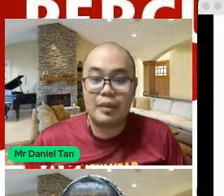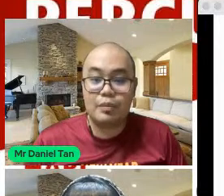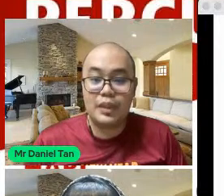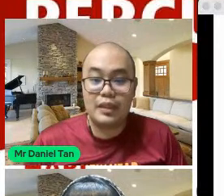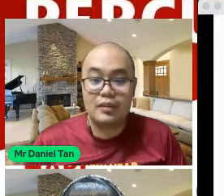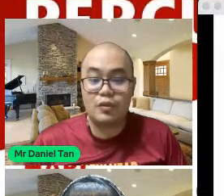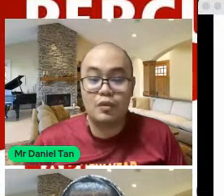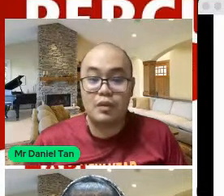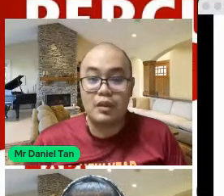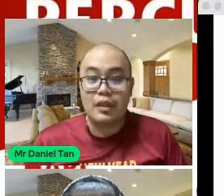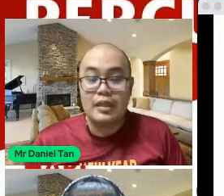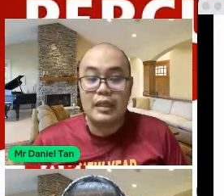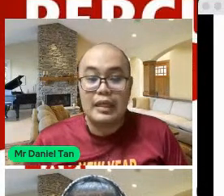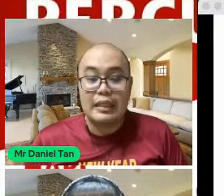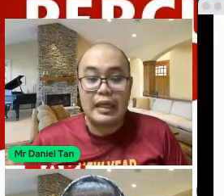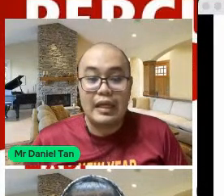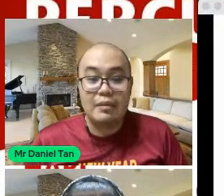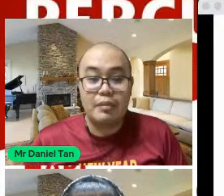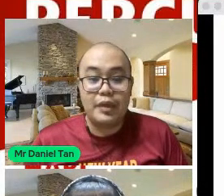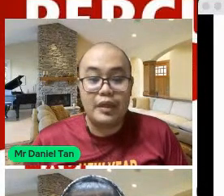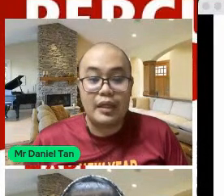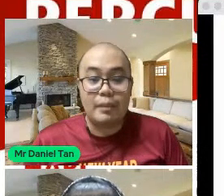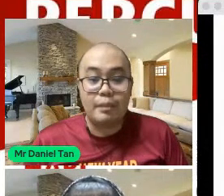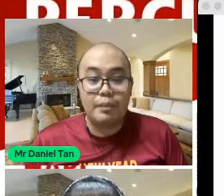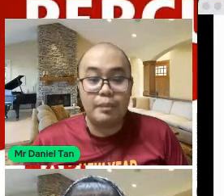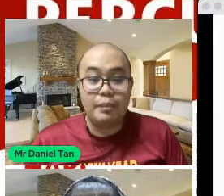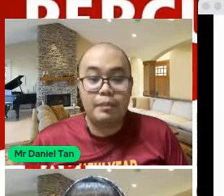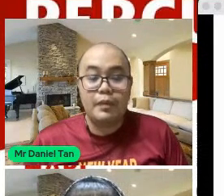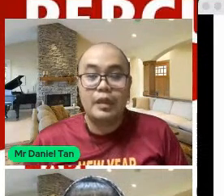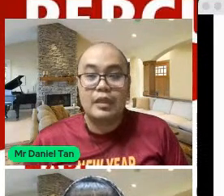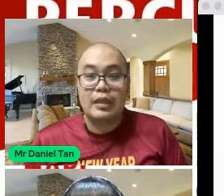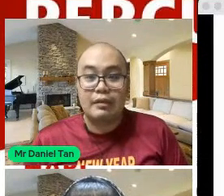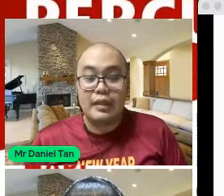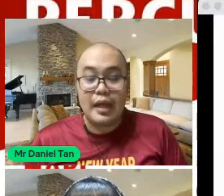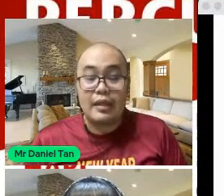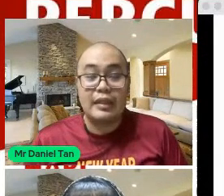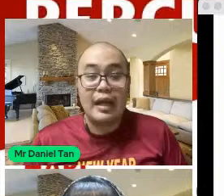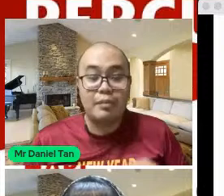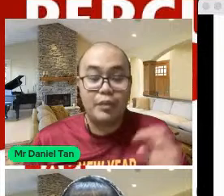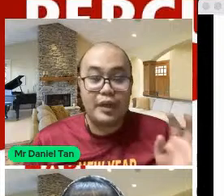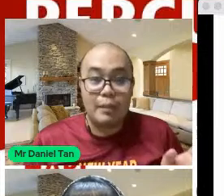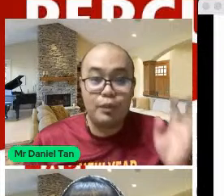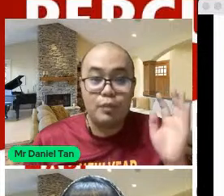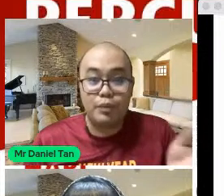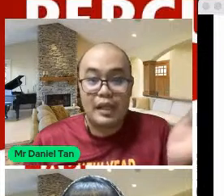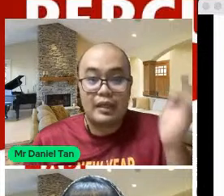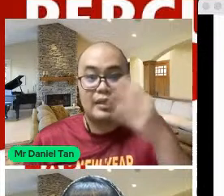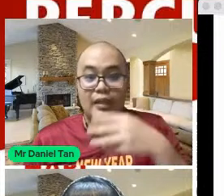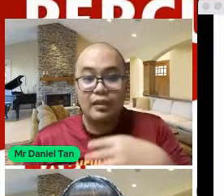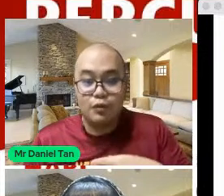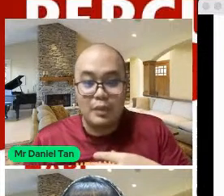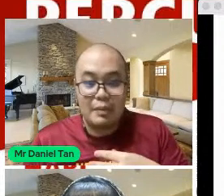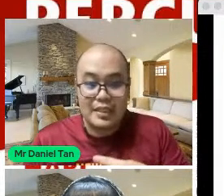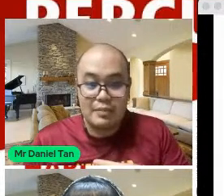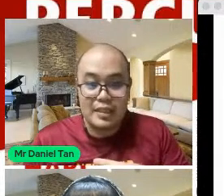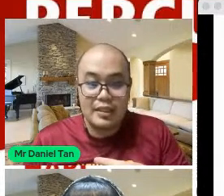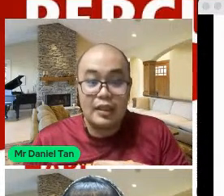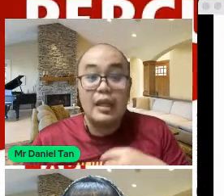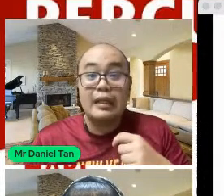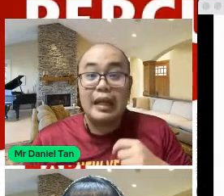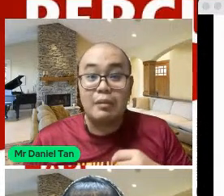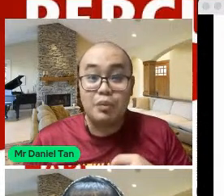yakin sama budak itu dan rekap Hai kelantai dan mereka pun pulang ke rumah